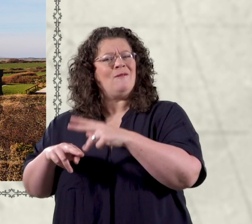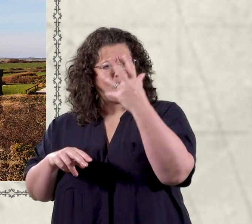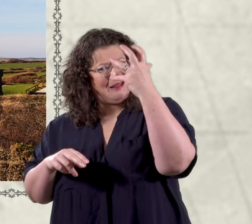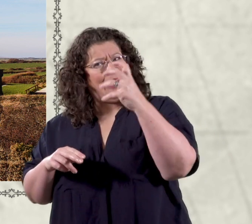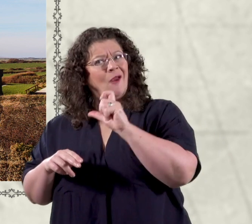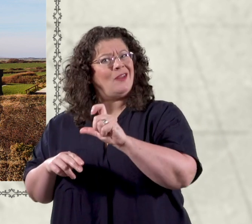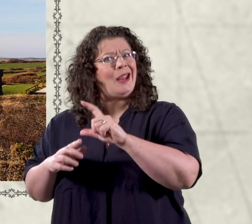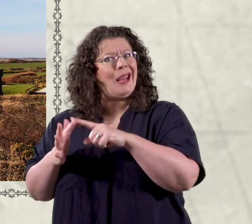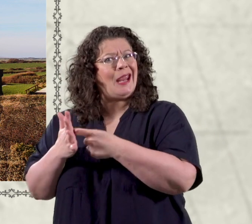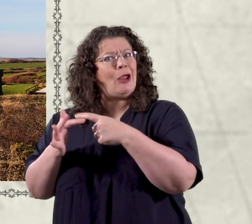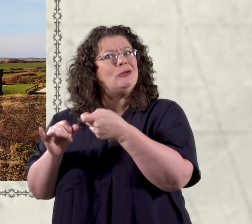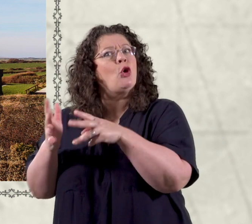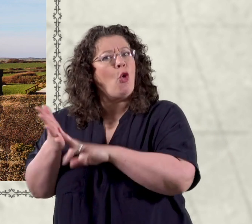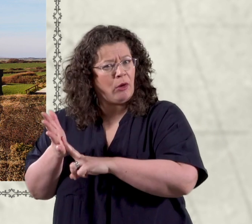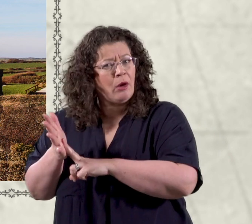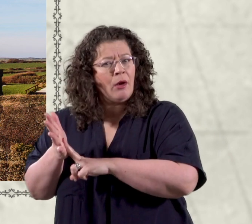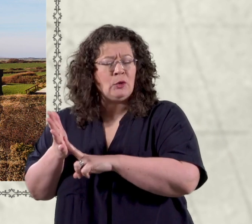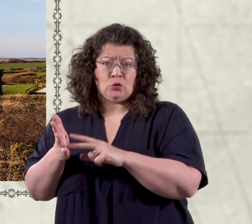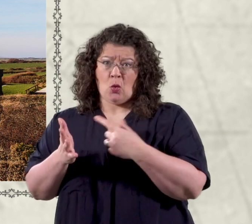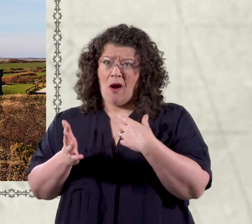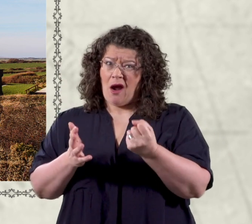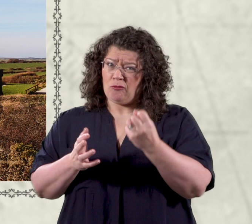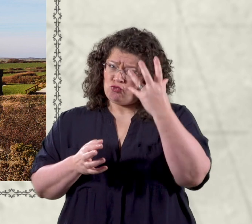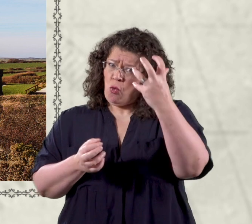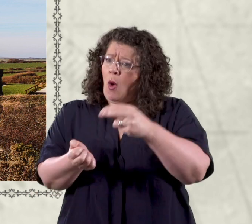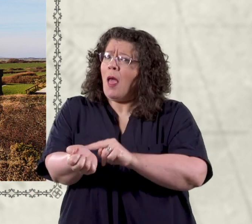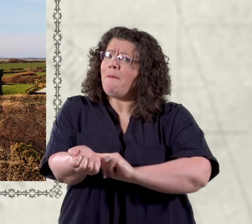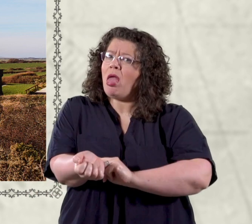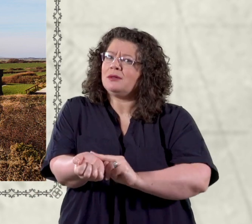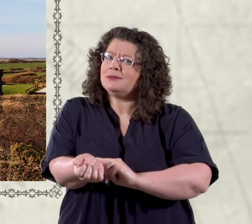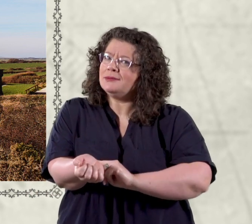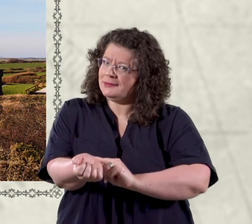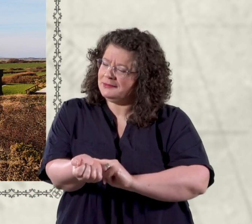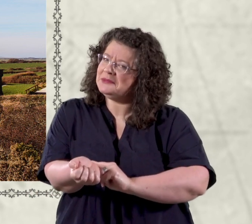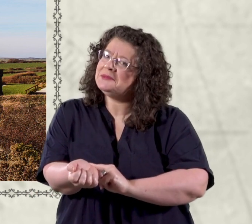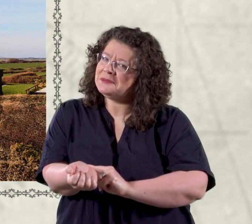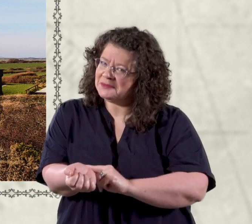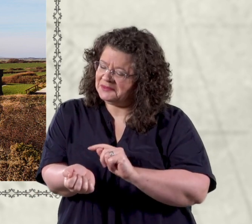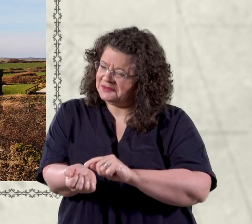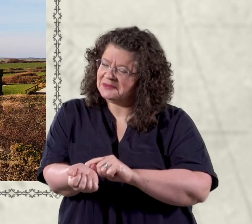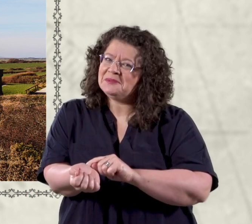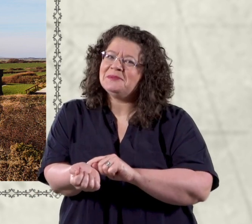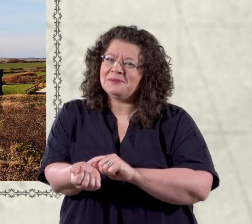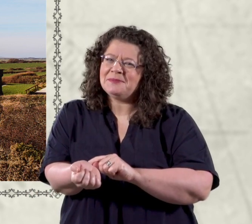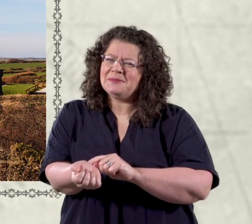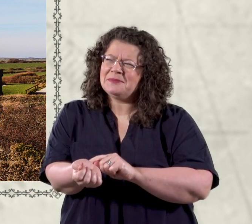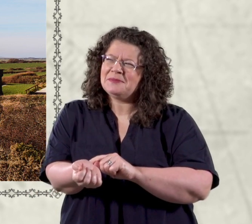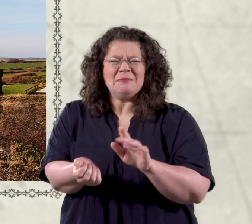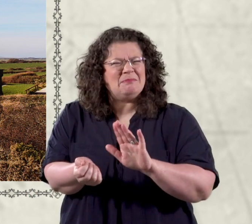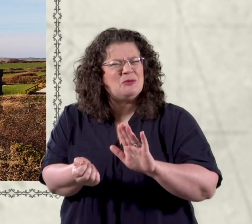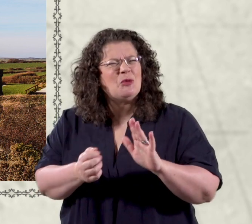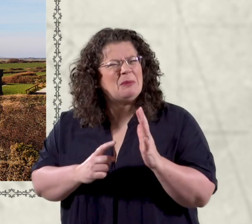fy nhad yn fab i frenin Ceredigion. Felly, mae yna waed brenhinol yna, da chi'n